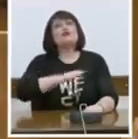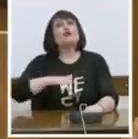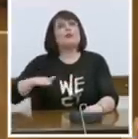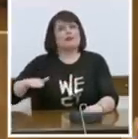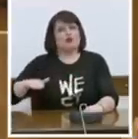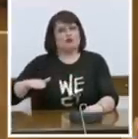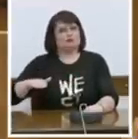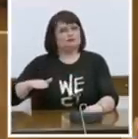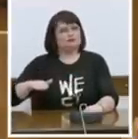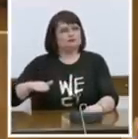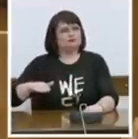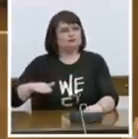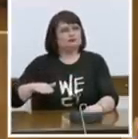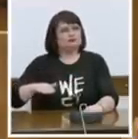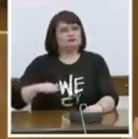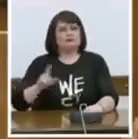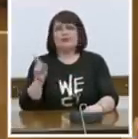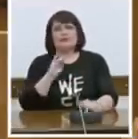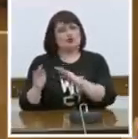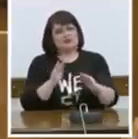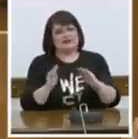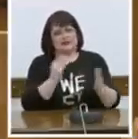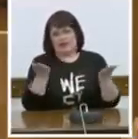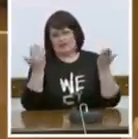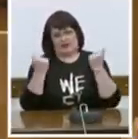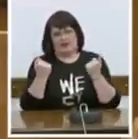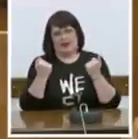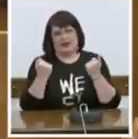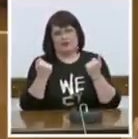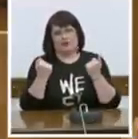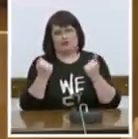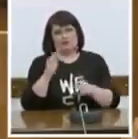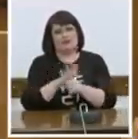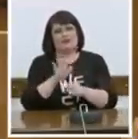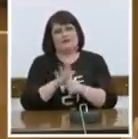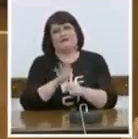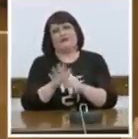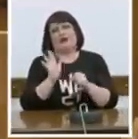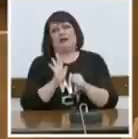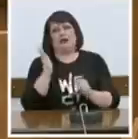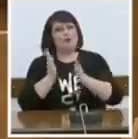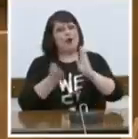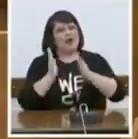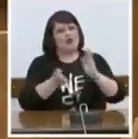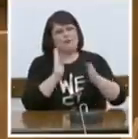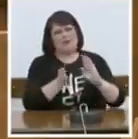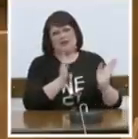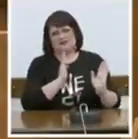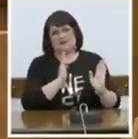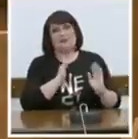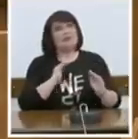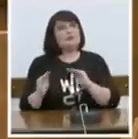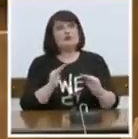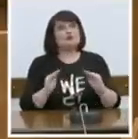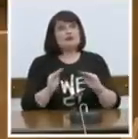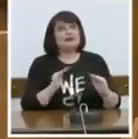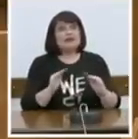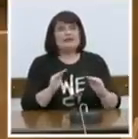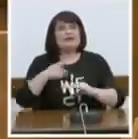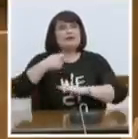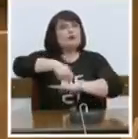που δεν προστατεύονται επαρκώς από την κακοποίηση, που δεν προστατεύονται ούτε